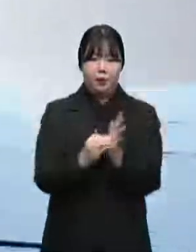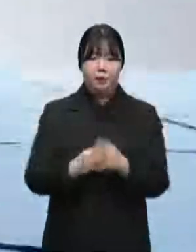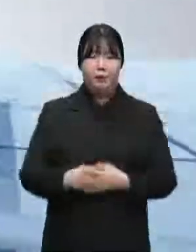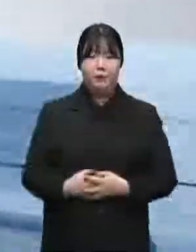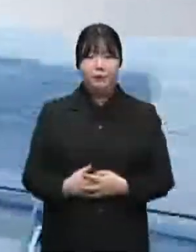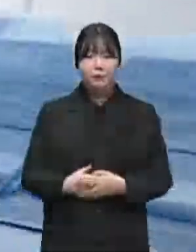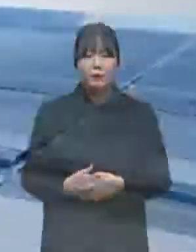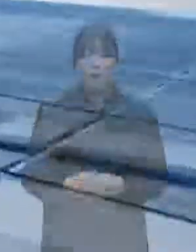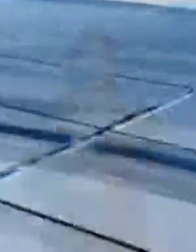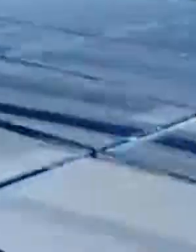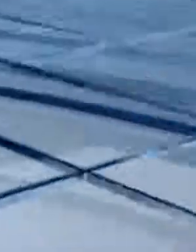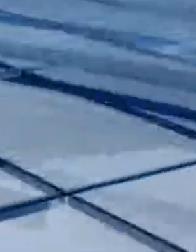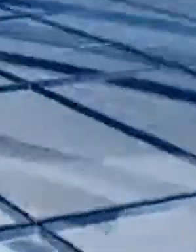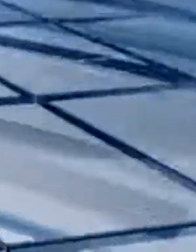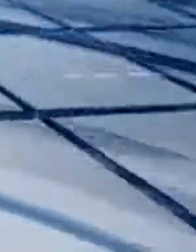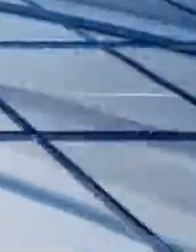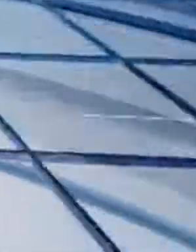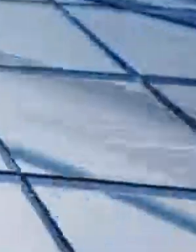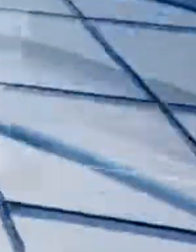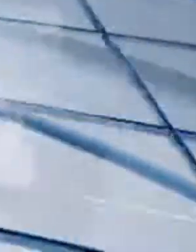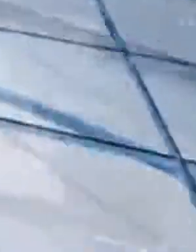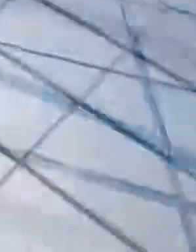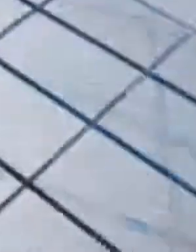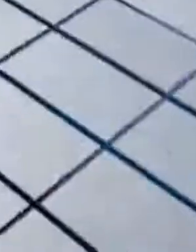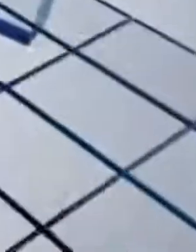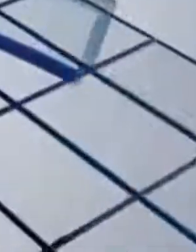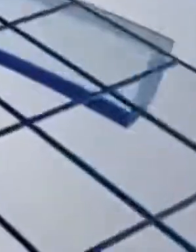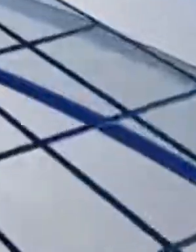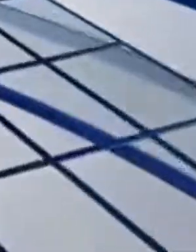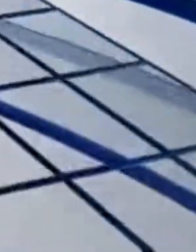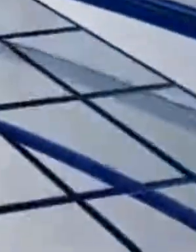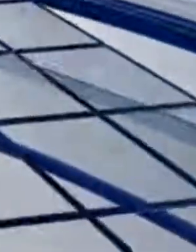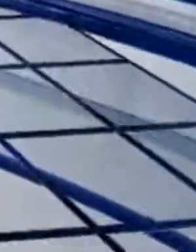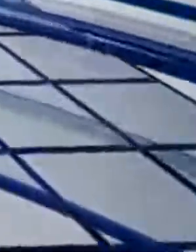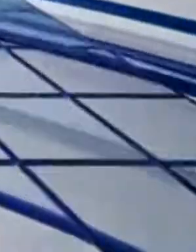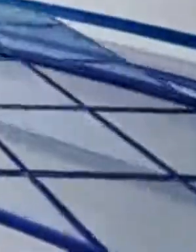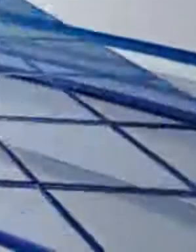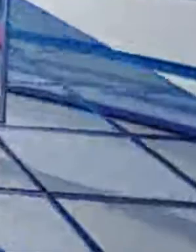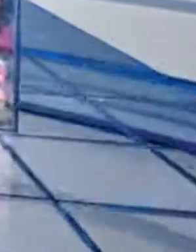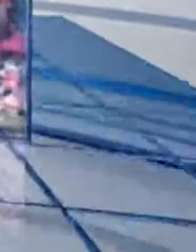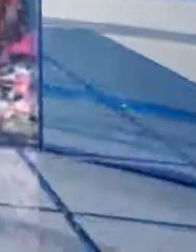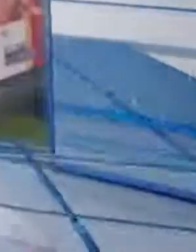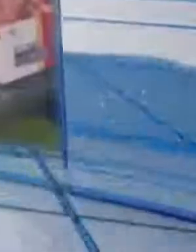오 오 오 오 오 오 오 으